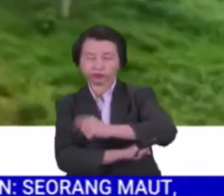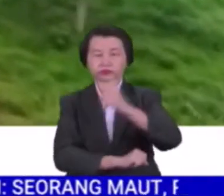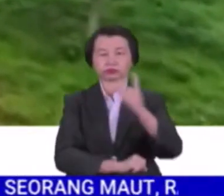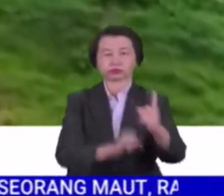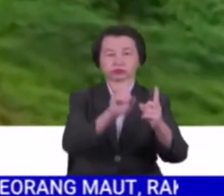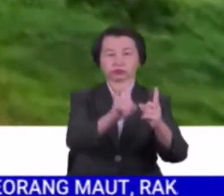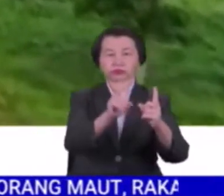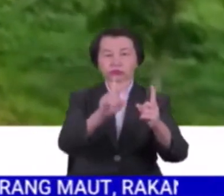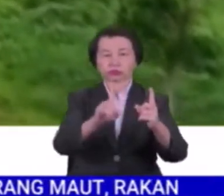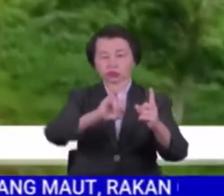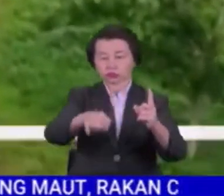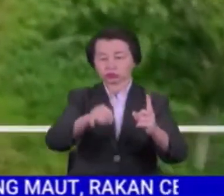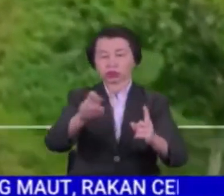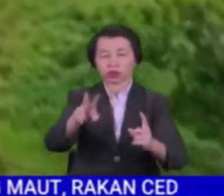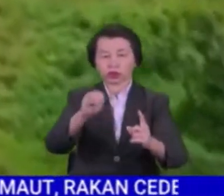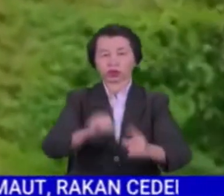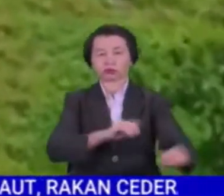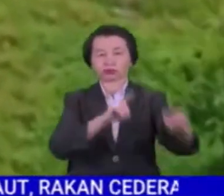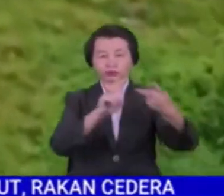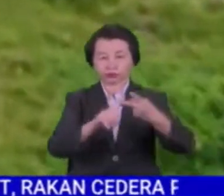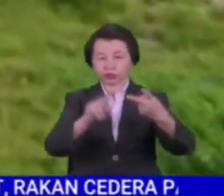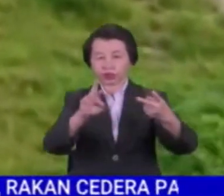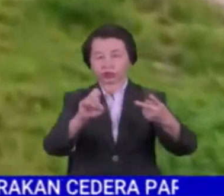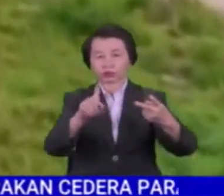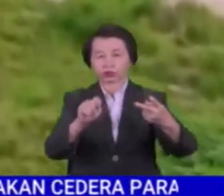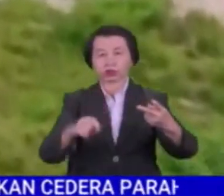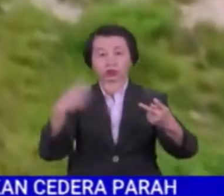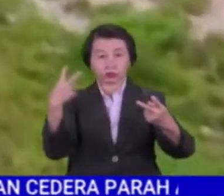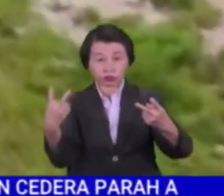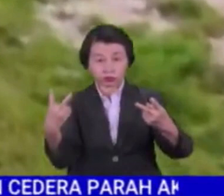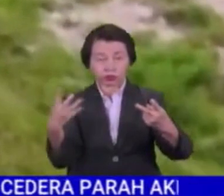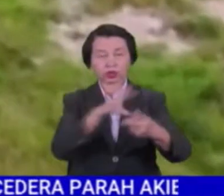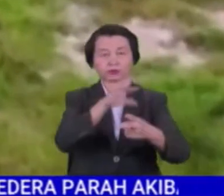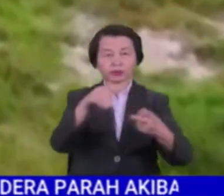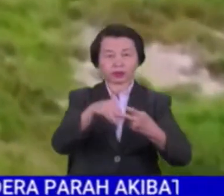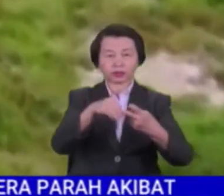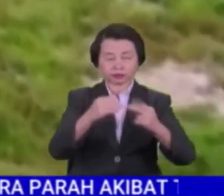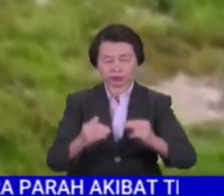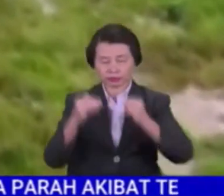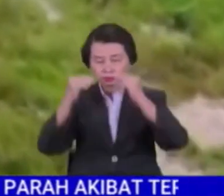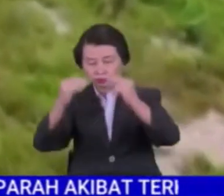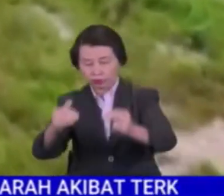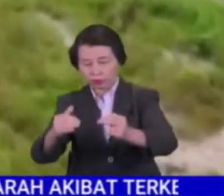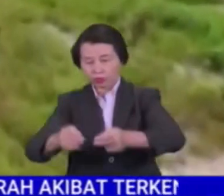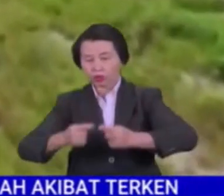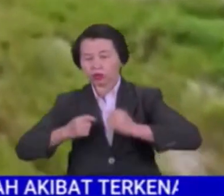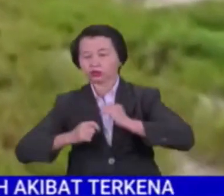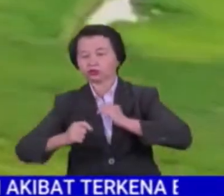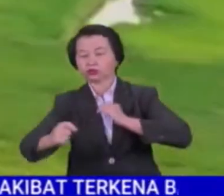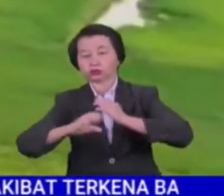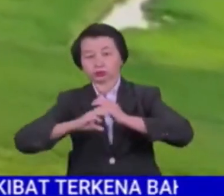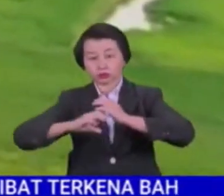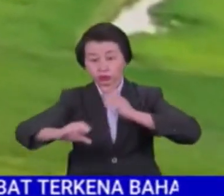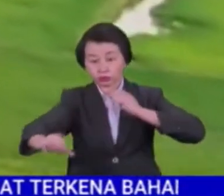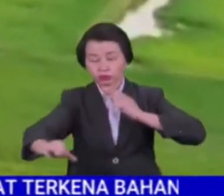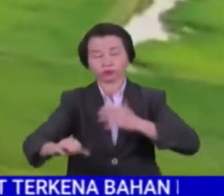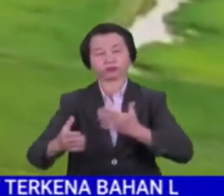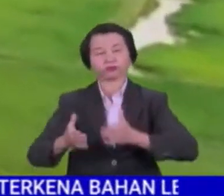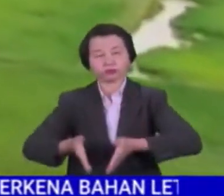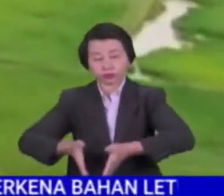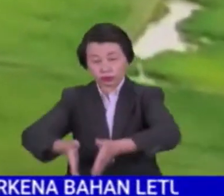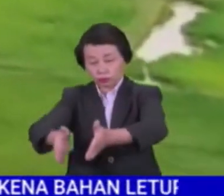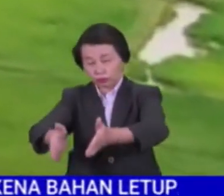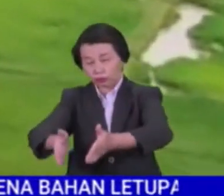101000000 Ringgit manakala arti dipendam fasade yang melibatkan naik taraf terusan Selatan Sungai pandang